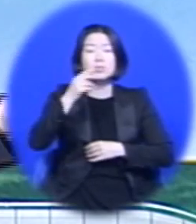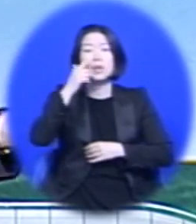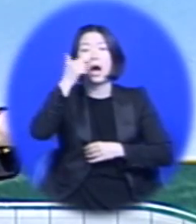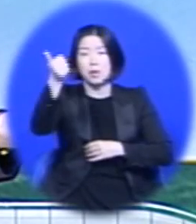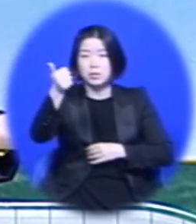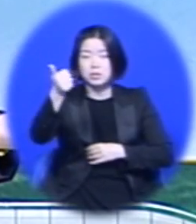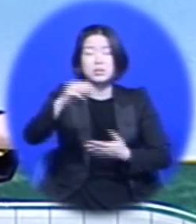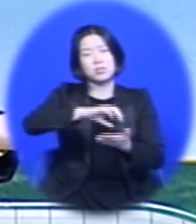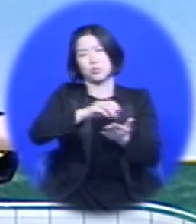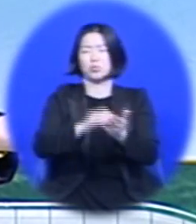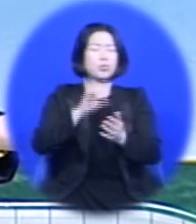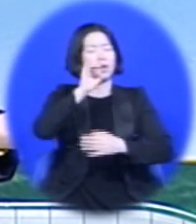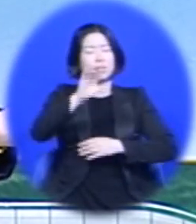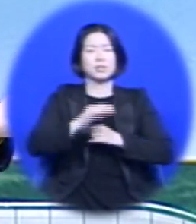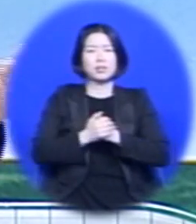정도가 아닌 거예요.